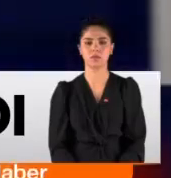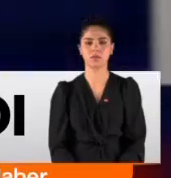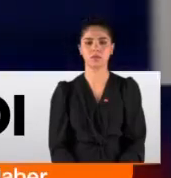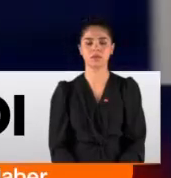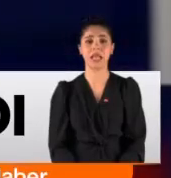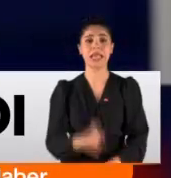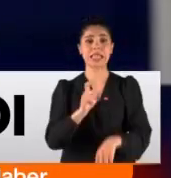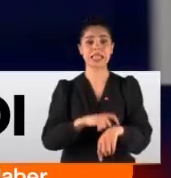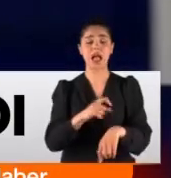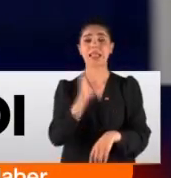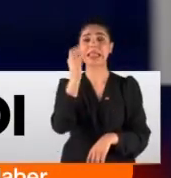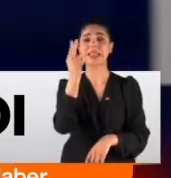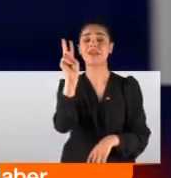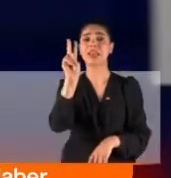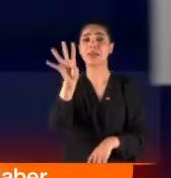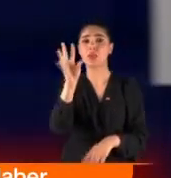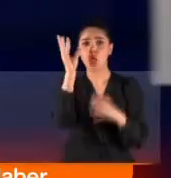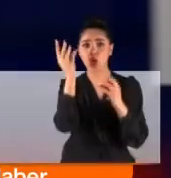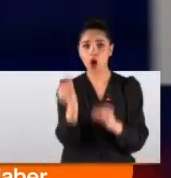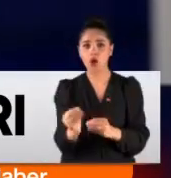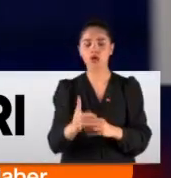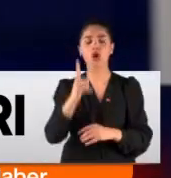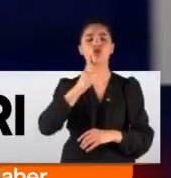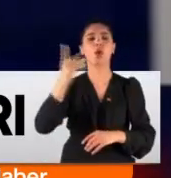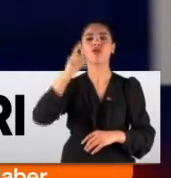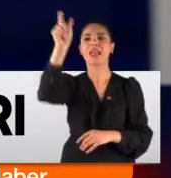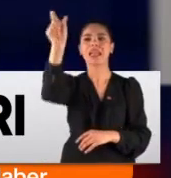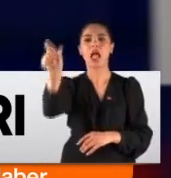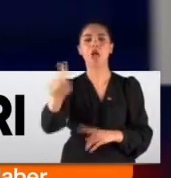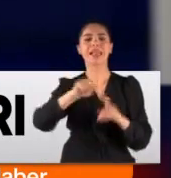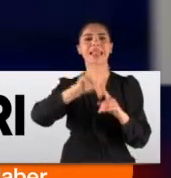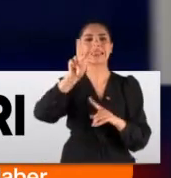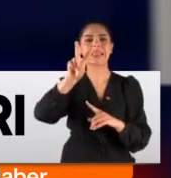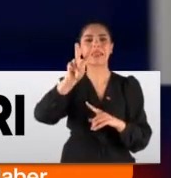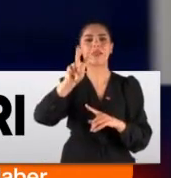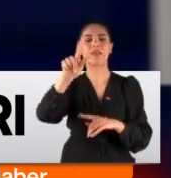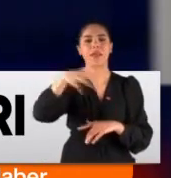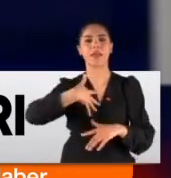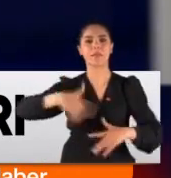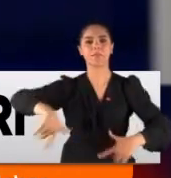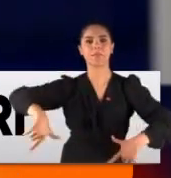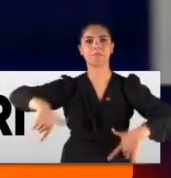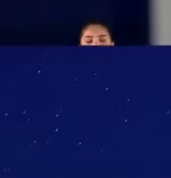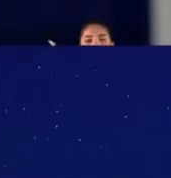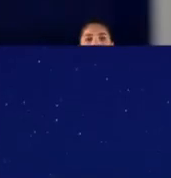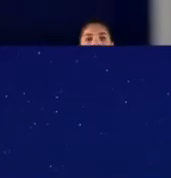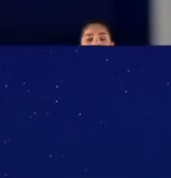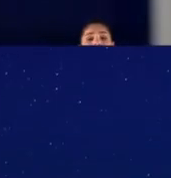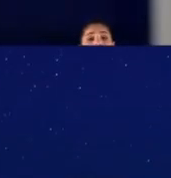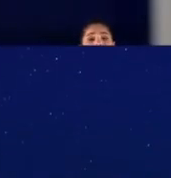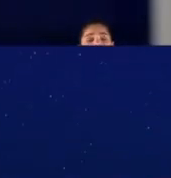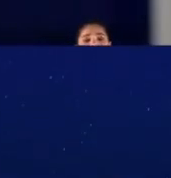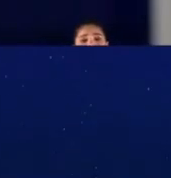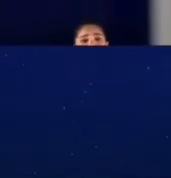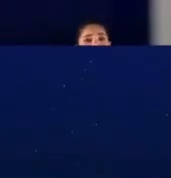açar. Saatler 0.24'ü gösterirken Başkan Recep Tayyip Erdoğan televizyonlara FaceTime'la bağlanarak halkı meydanlara davet